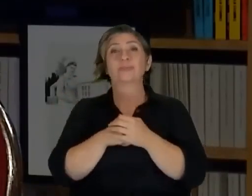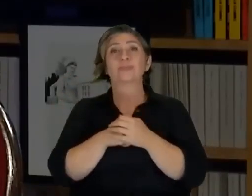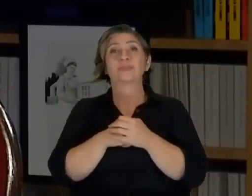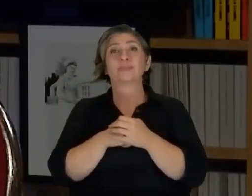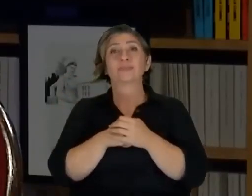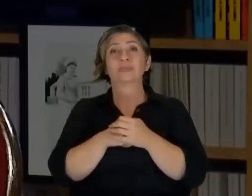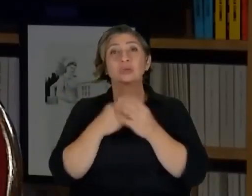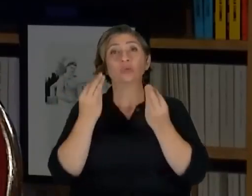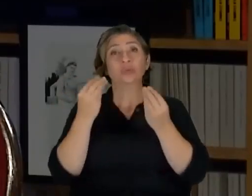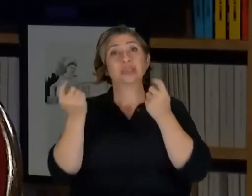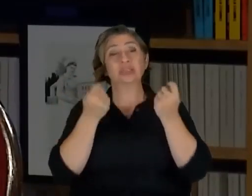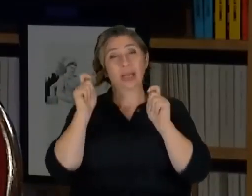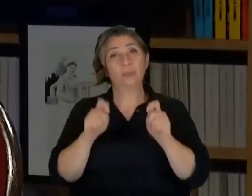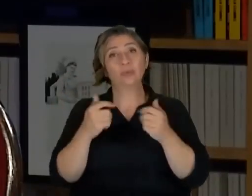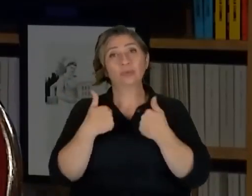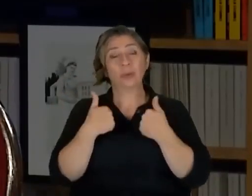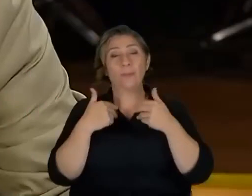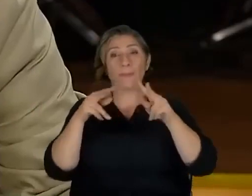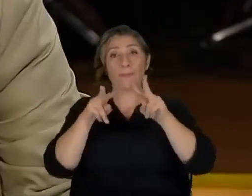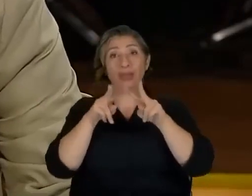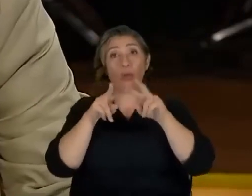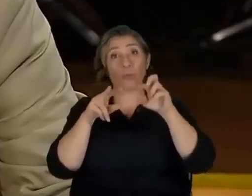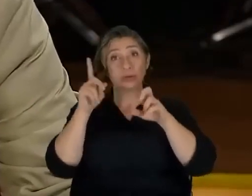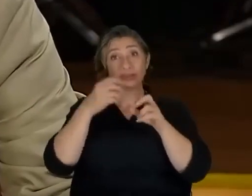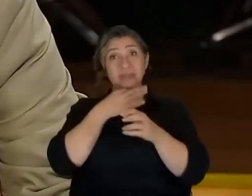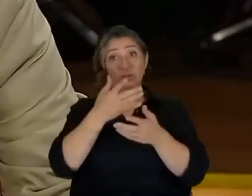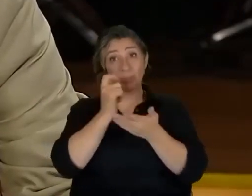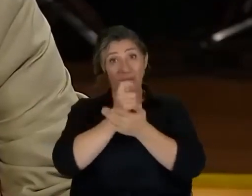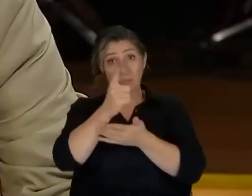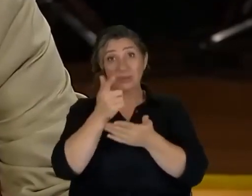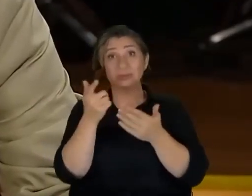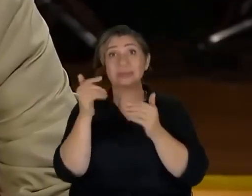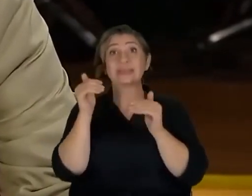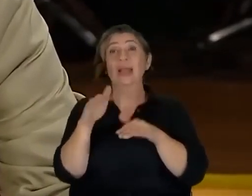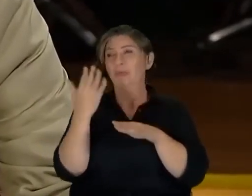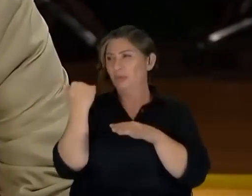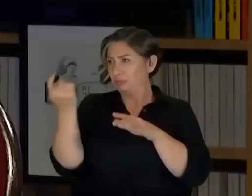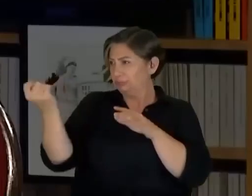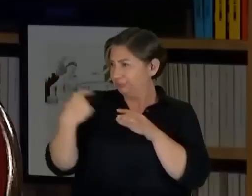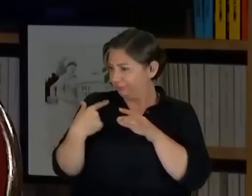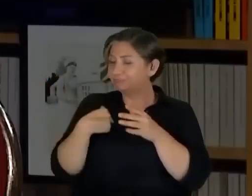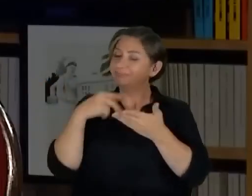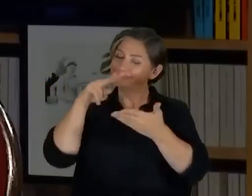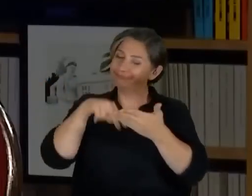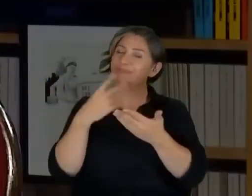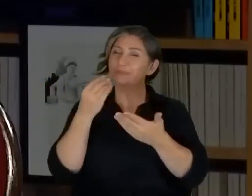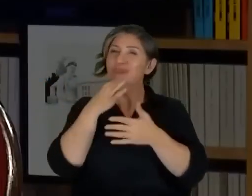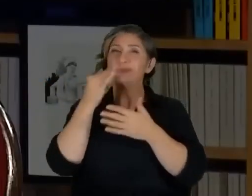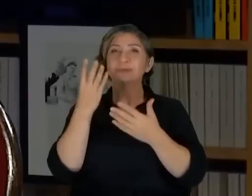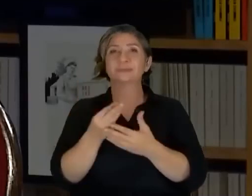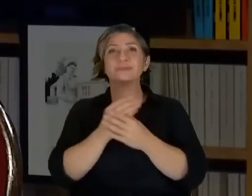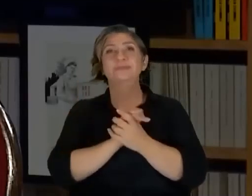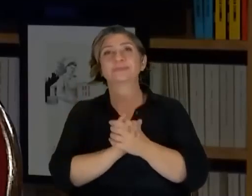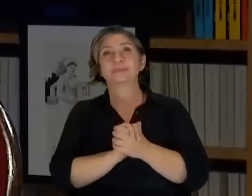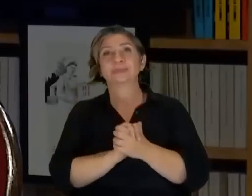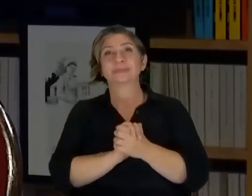Metropolitan'da. Yani güzel işler yapıyoruz. Metropolitan'dan teşekkür. Tabii, aynen. Hmm. Şimdi gelmeden. Hmm. Evet. Böyle güzel işler